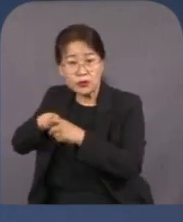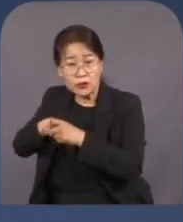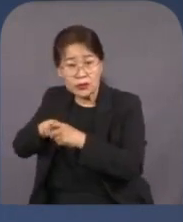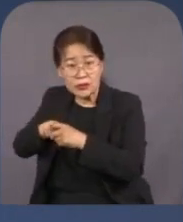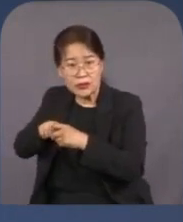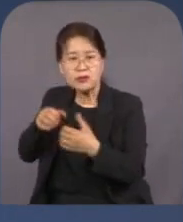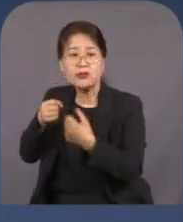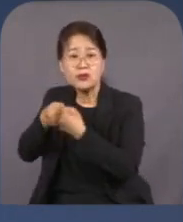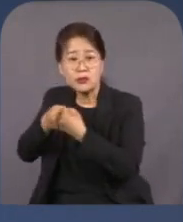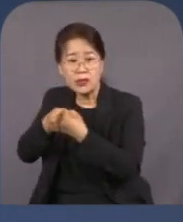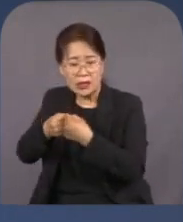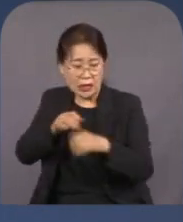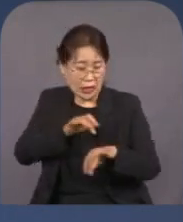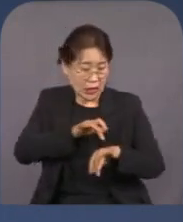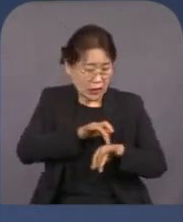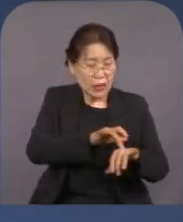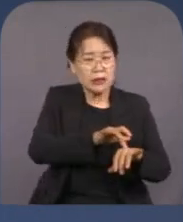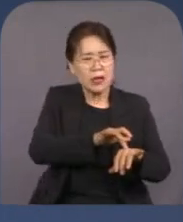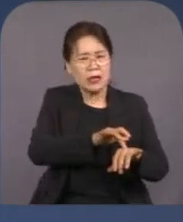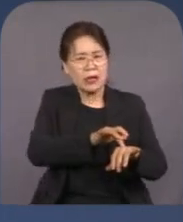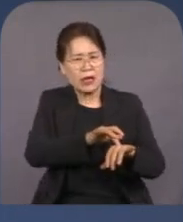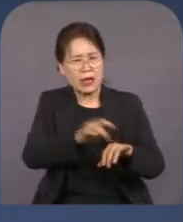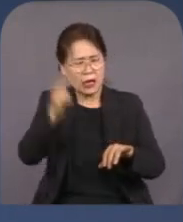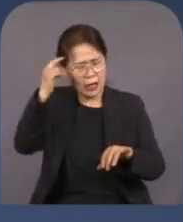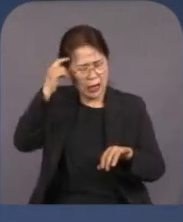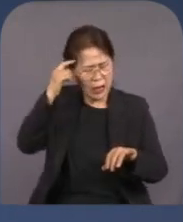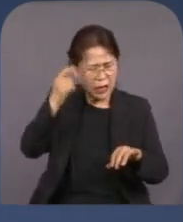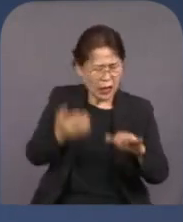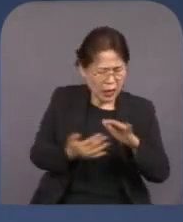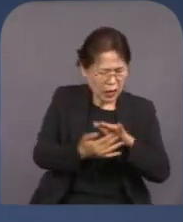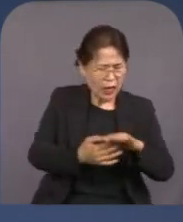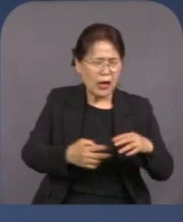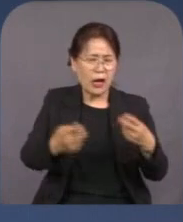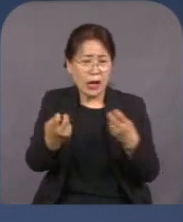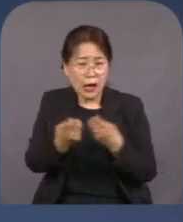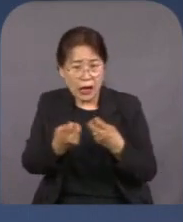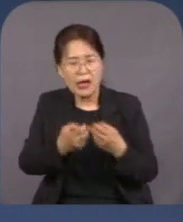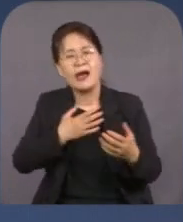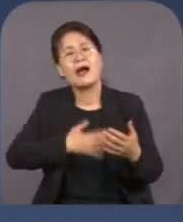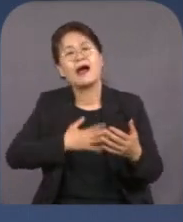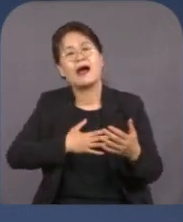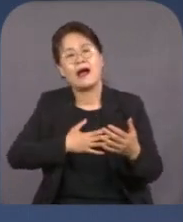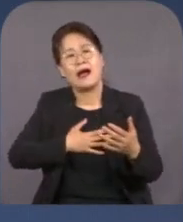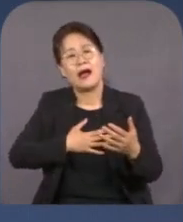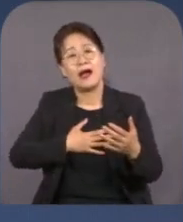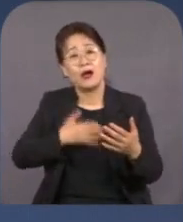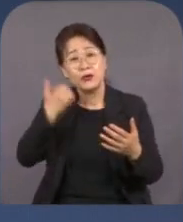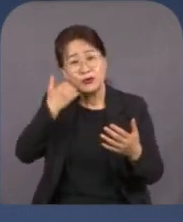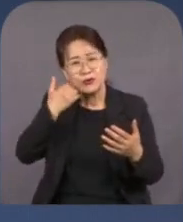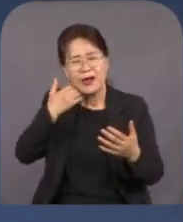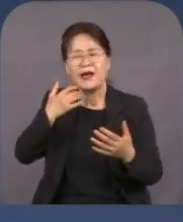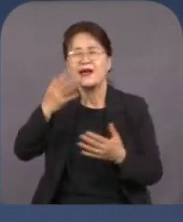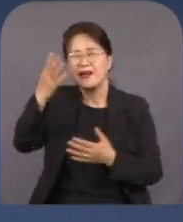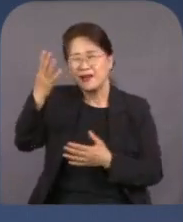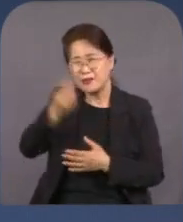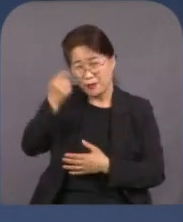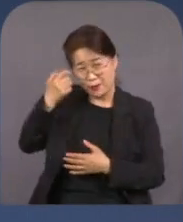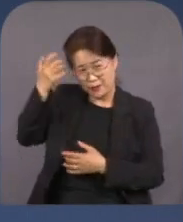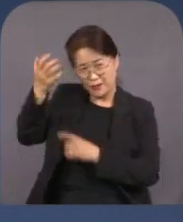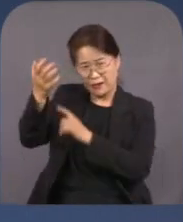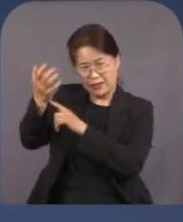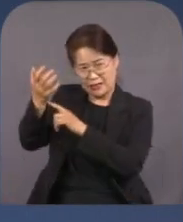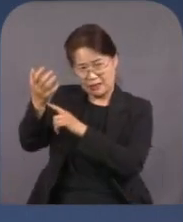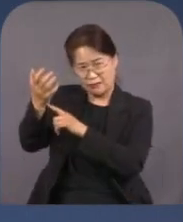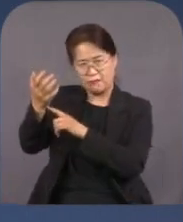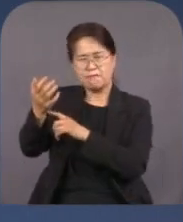사탄이 지금 나를 향하여 어떤 관계를 가지고 있는지 성령님은 그것까지도 알고 계십니다 그래서 제가